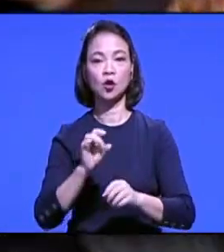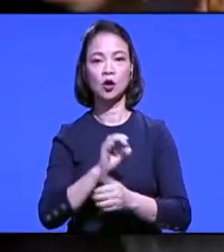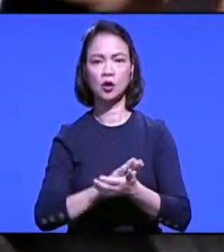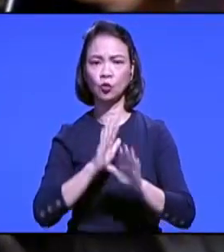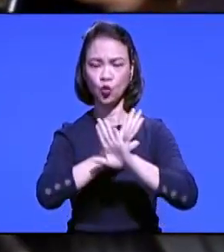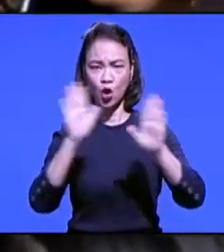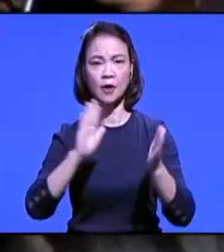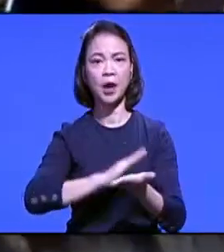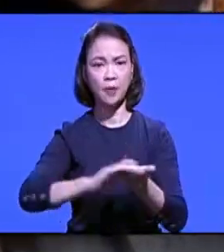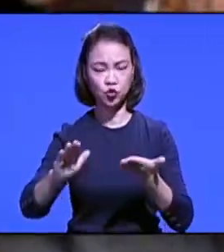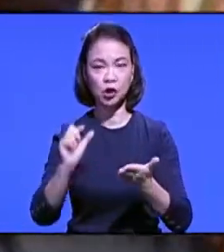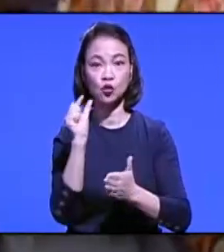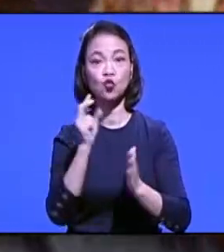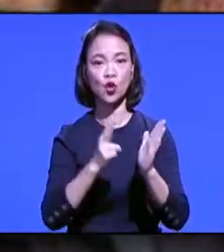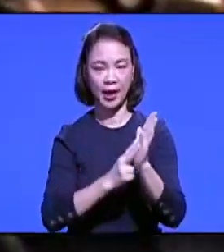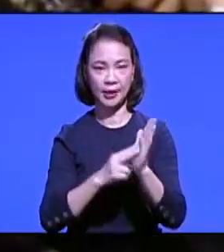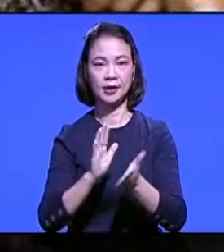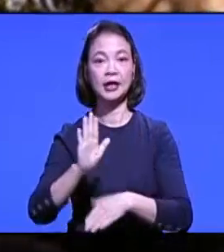tapi